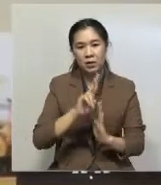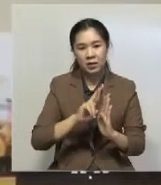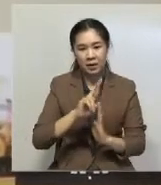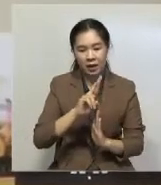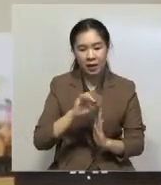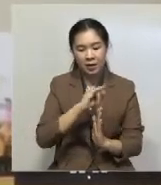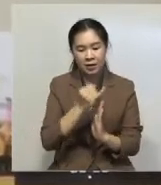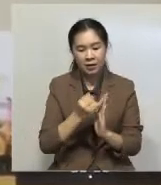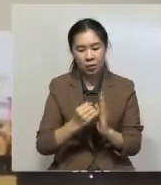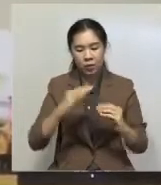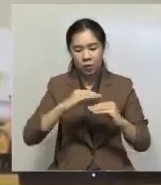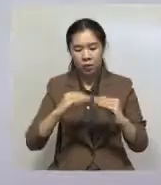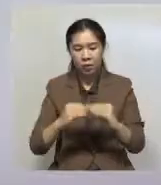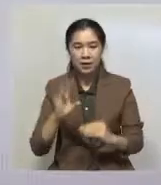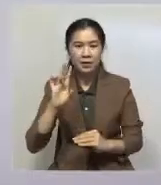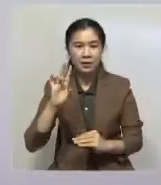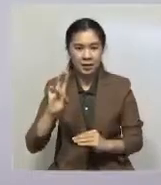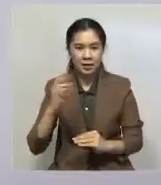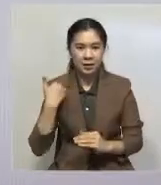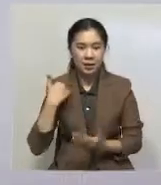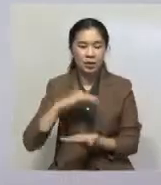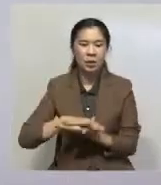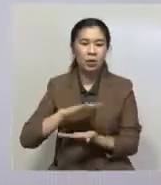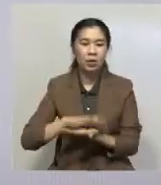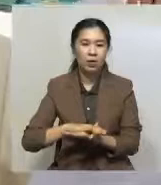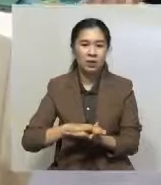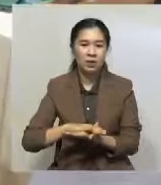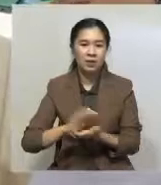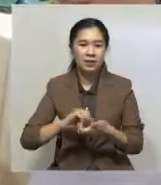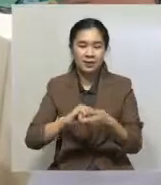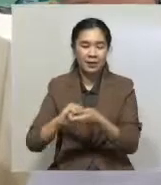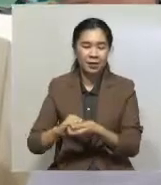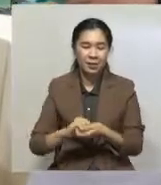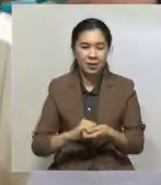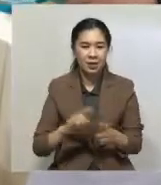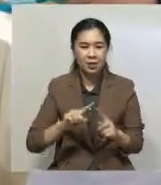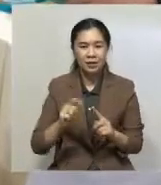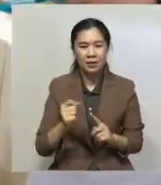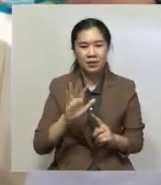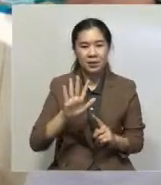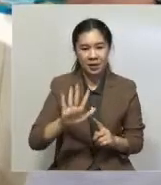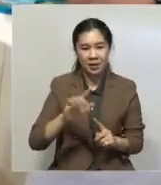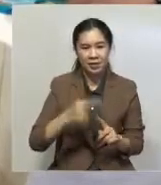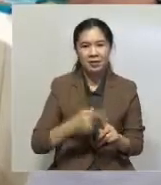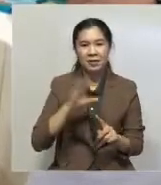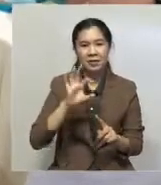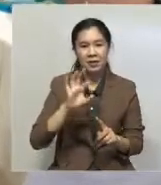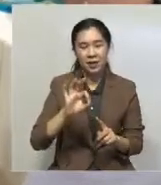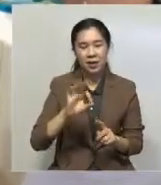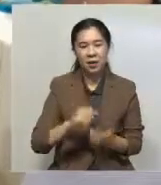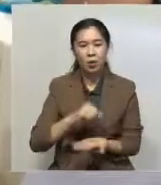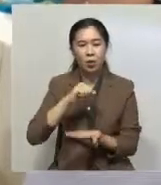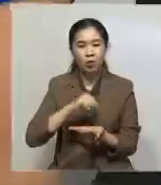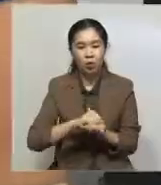และจังหวัดอื่นๆอีก7โครงการที่โรงเรียนสามัคคีวิทยาตั้งแต่วันที่15กันยายนค่ะแล้วก็จ